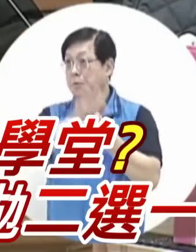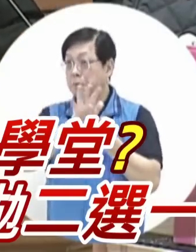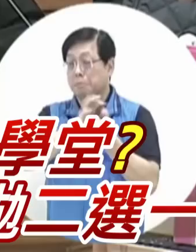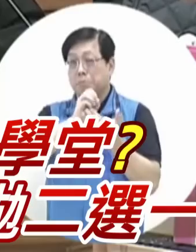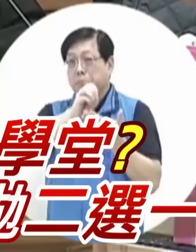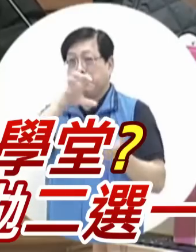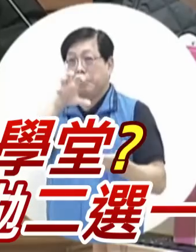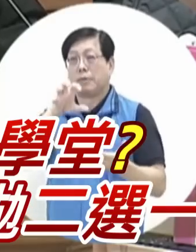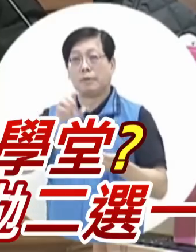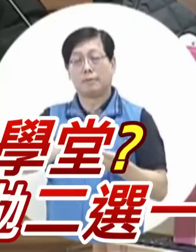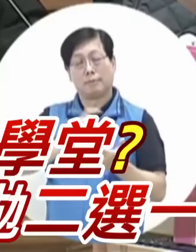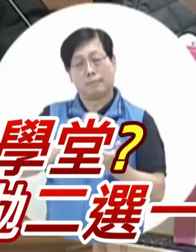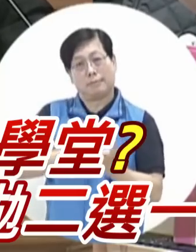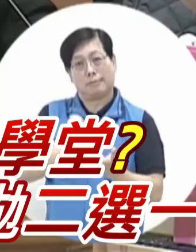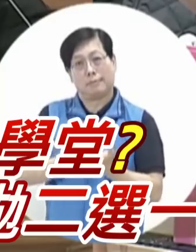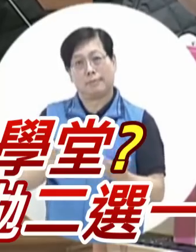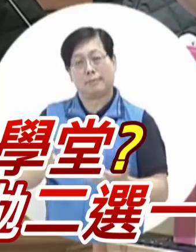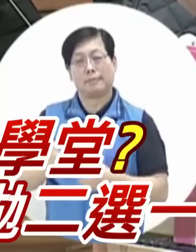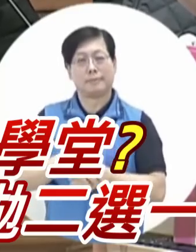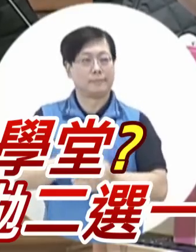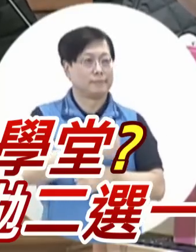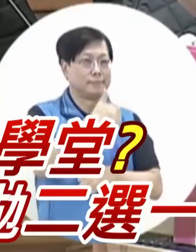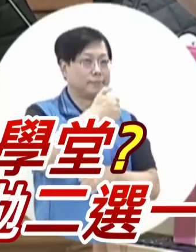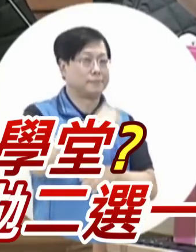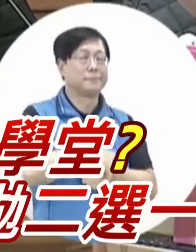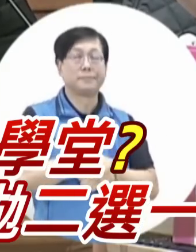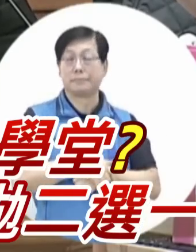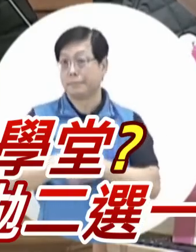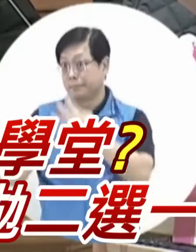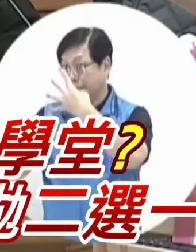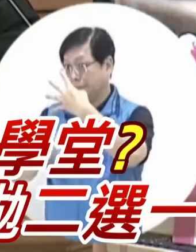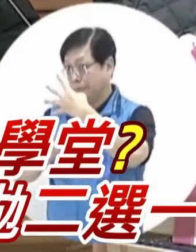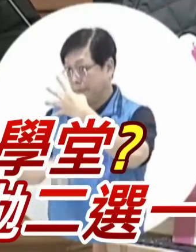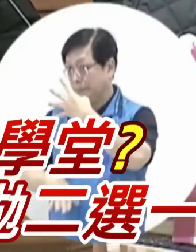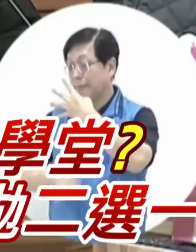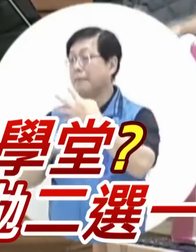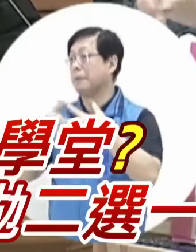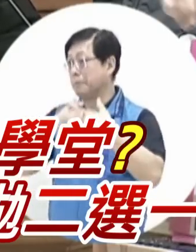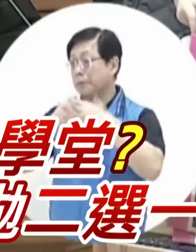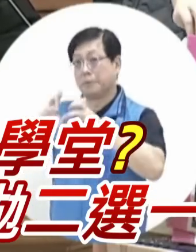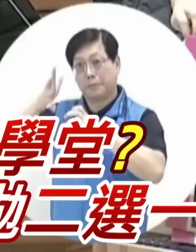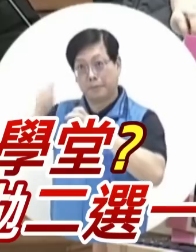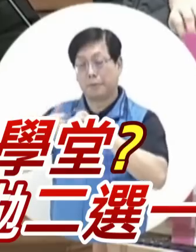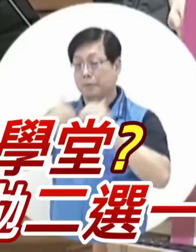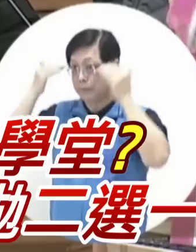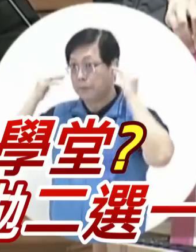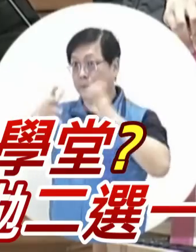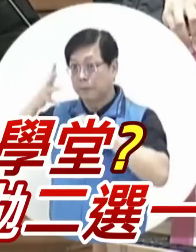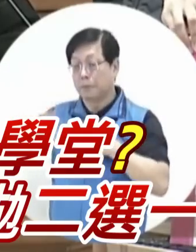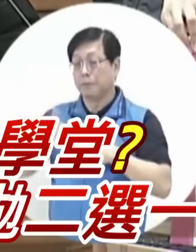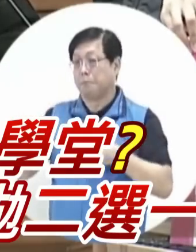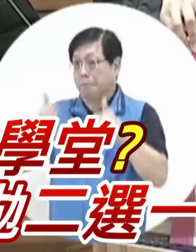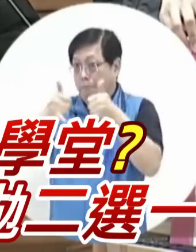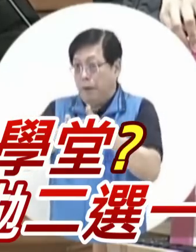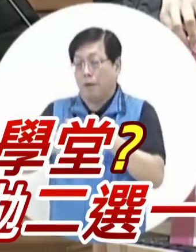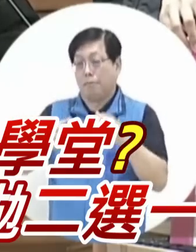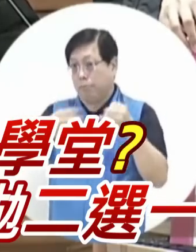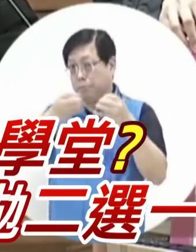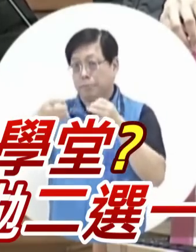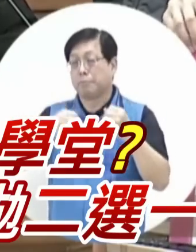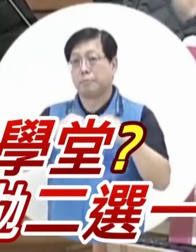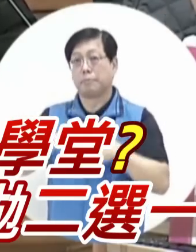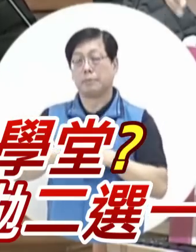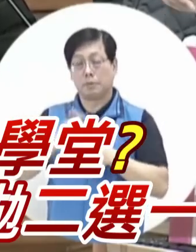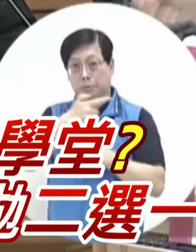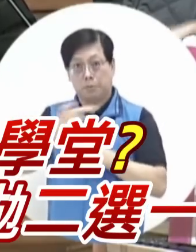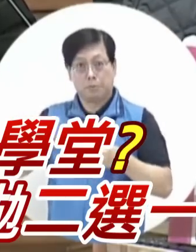放大， 谢谢 你还要挑哎、欸， 谢谢 实在是 谢谢谢谢。 好，市长，四月底的时候，美国总统跟韩国总统举行了双边论坛哈，他们有一个